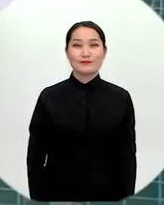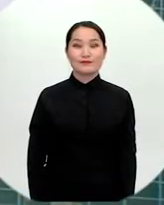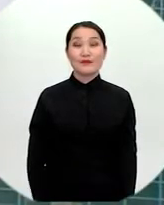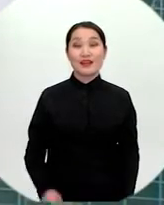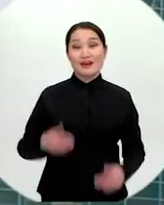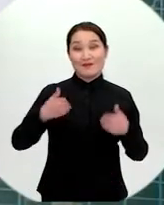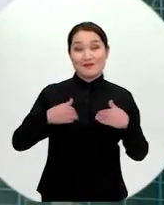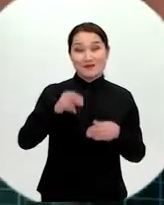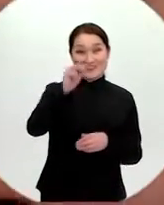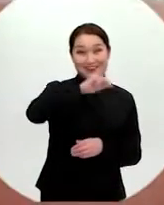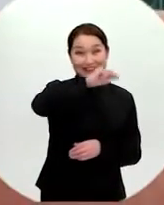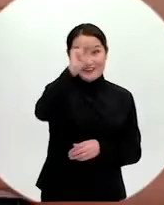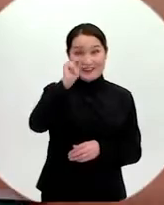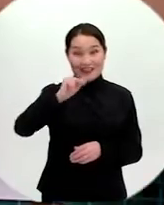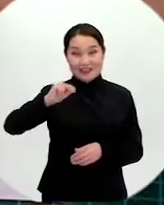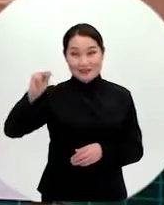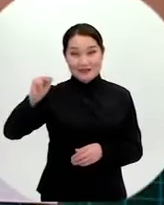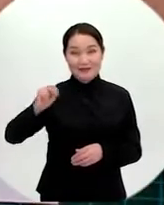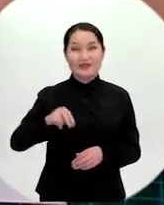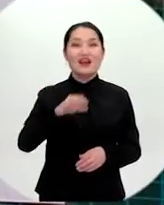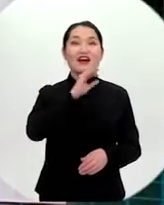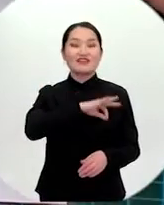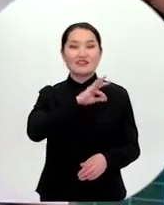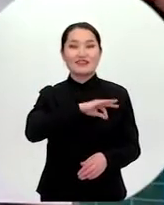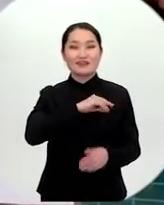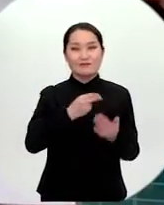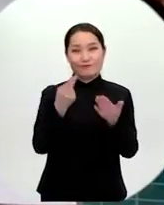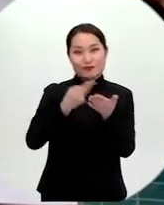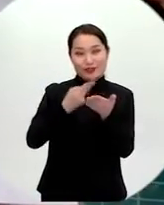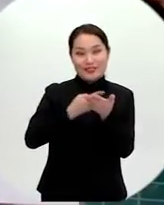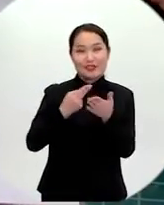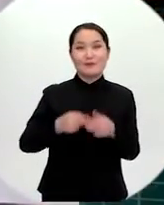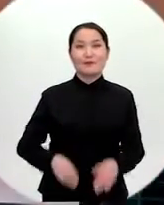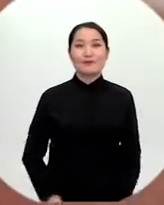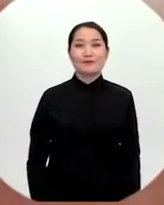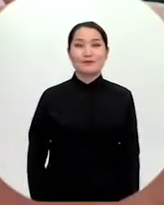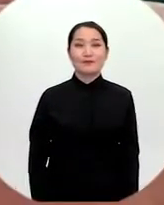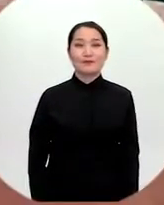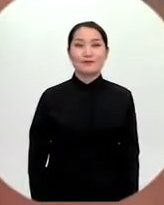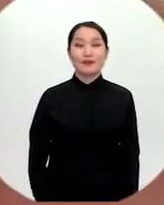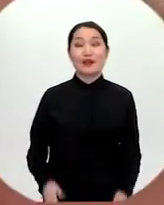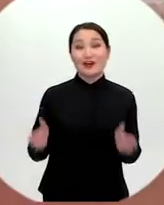자, 이게 대기들어서 아시겠다. 지지기한 시기했지라. 자, 어떤 분들이